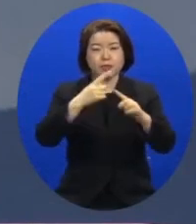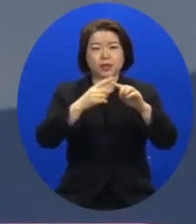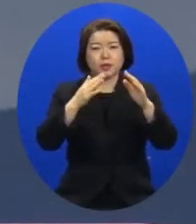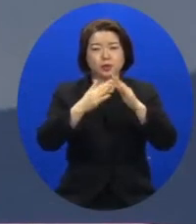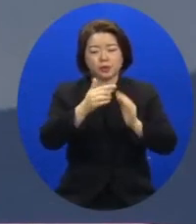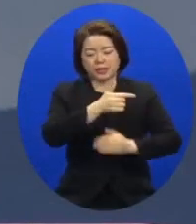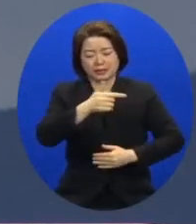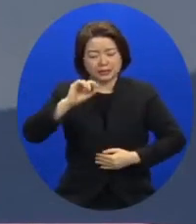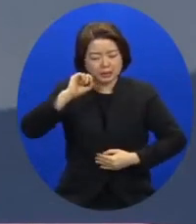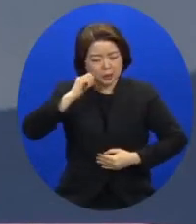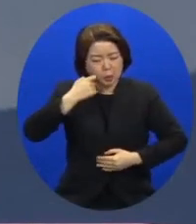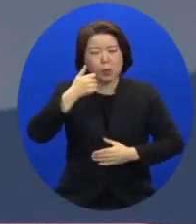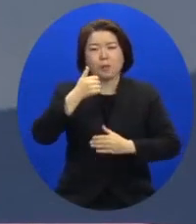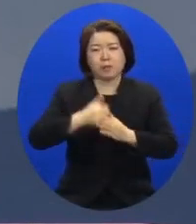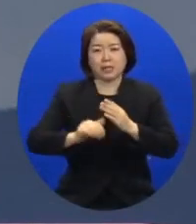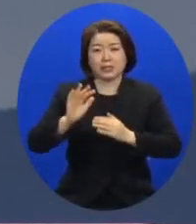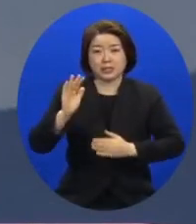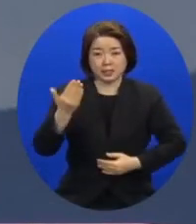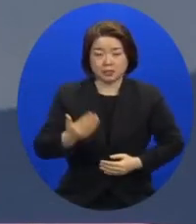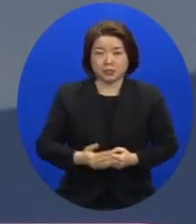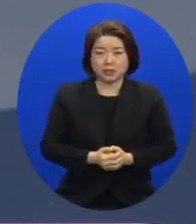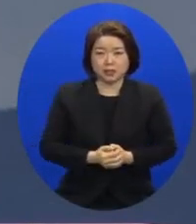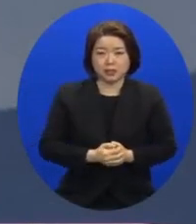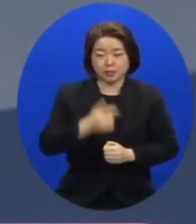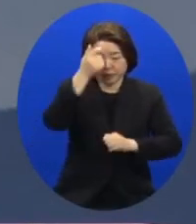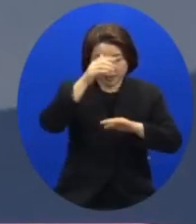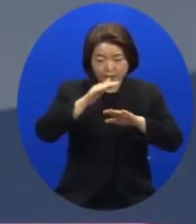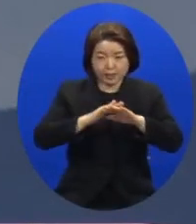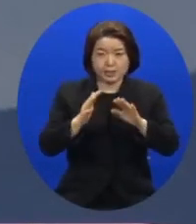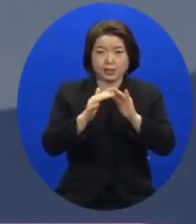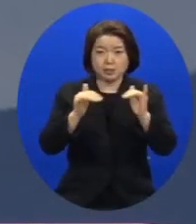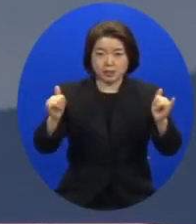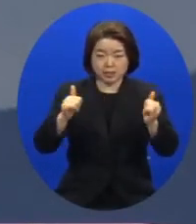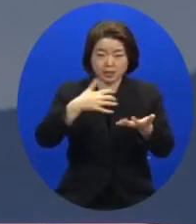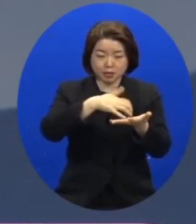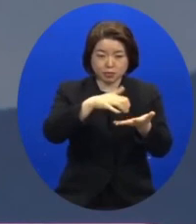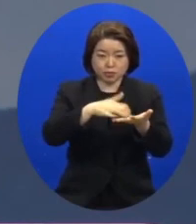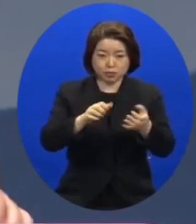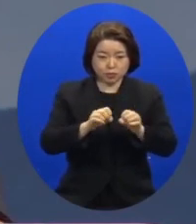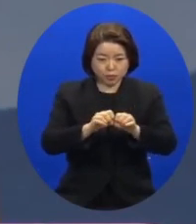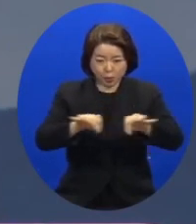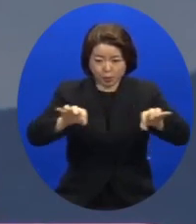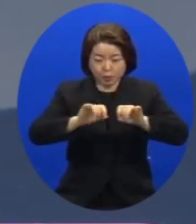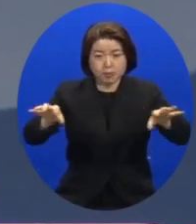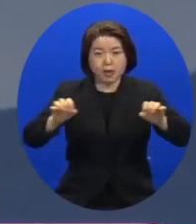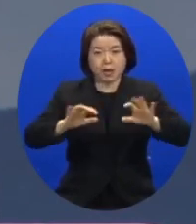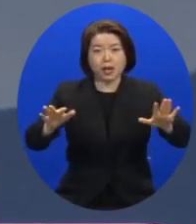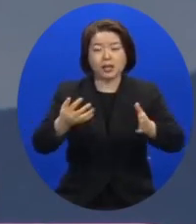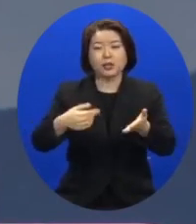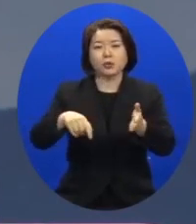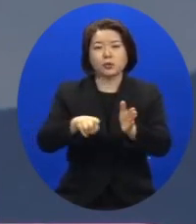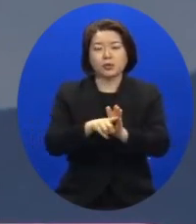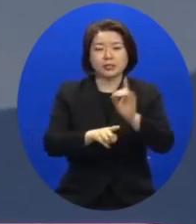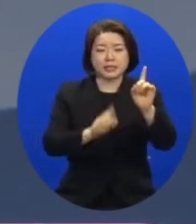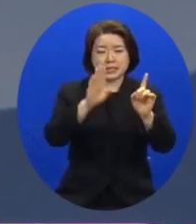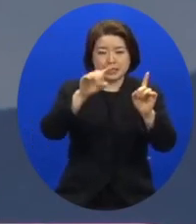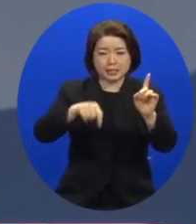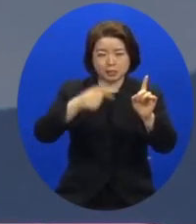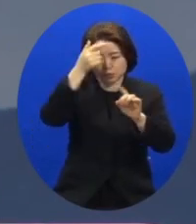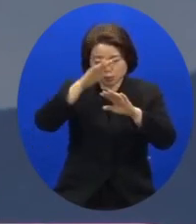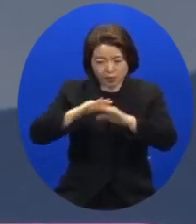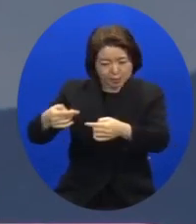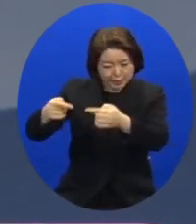어려움에 빠지게 됩니다 예배 인원을 가능하면 분산 하기 위해서 1부예배 되시도록 원하는데